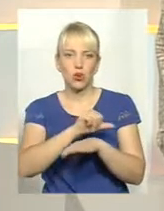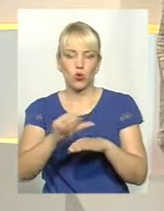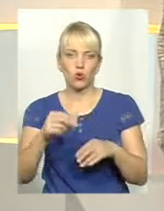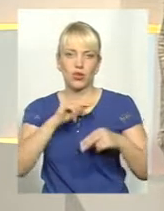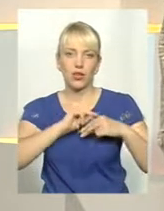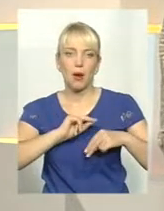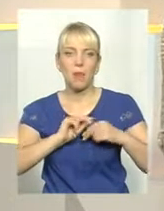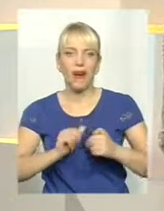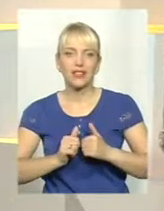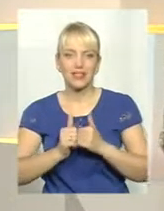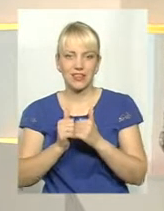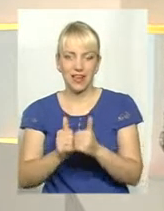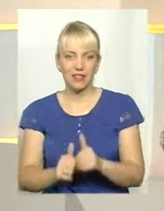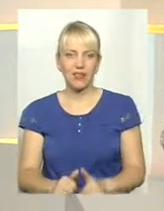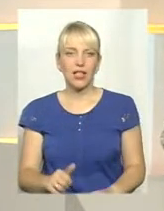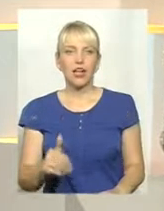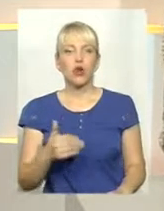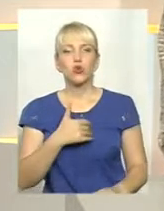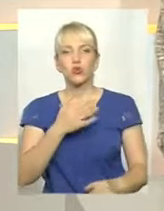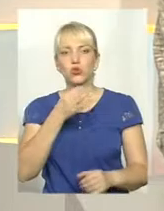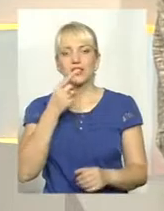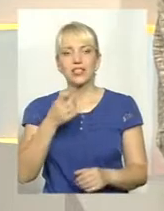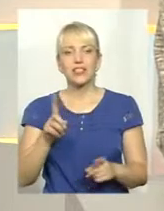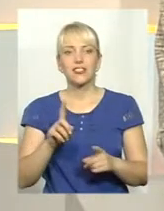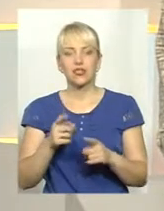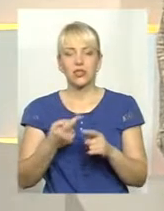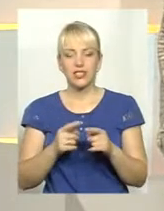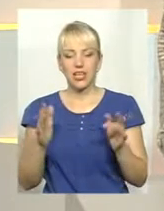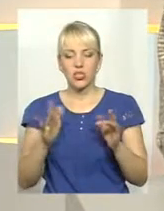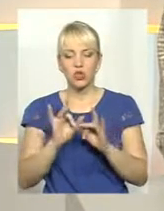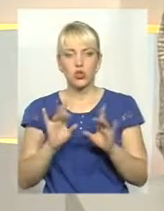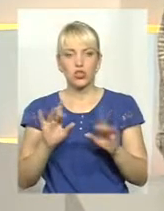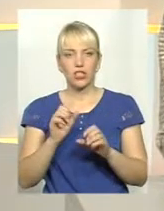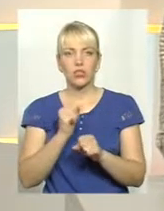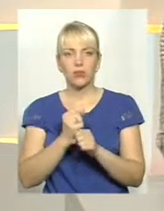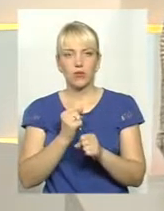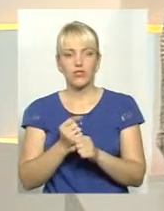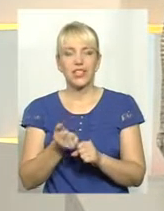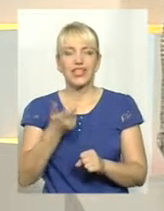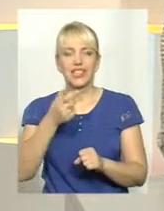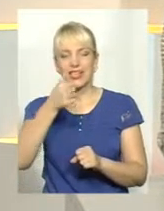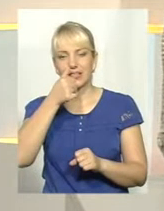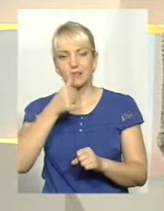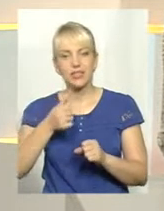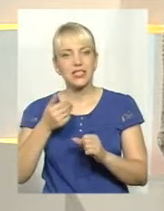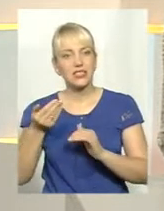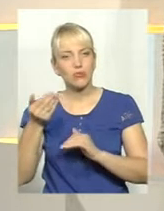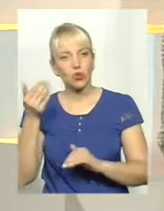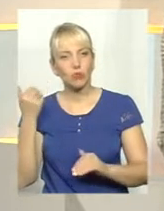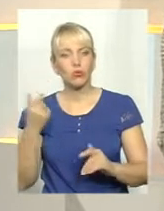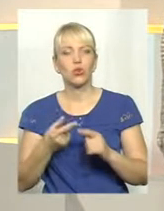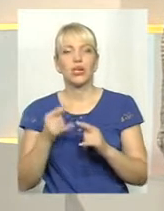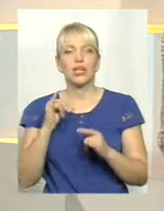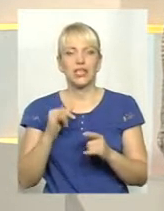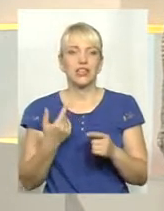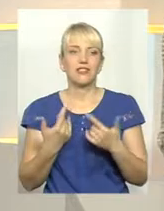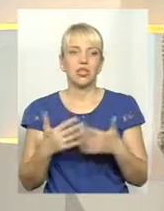а також популяризації краю як туристичного регіону, область має всі шанси бути інвестиційно привабливою для закордонних